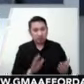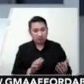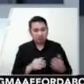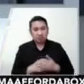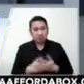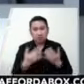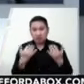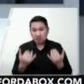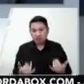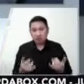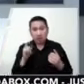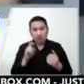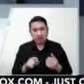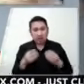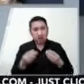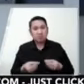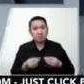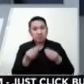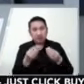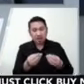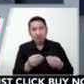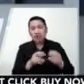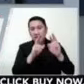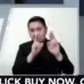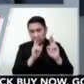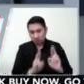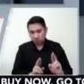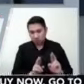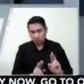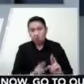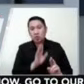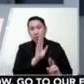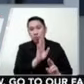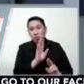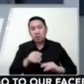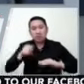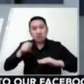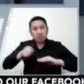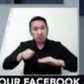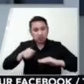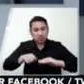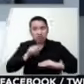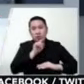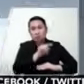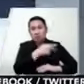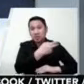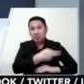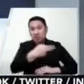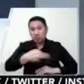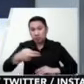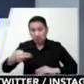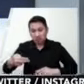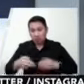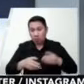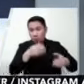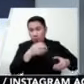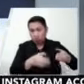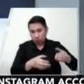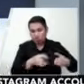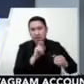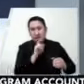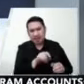respeto yung judgment na ginawa ng Indonesian courts sa kanya